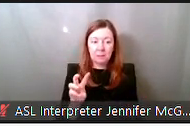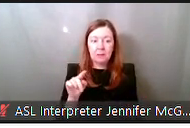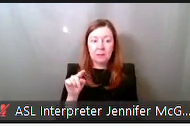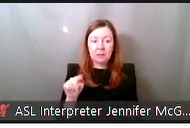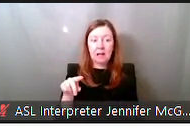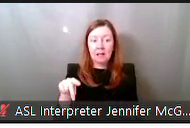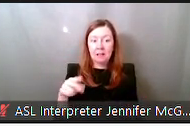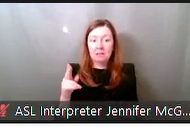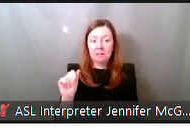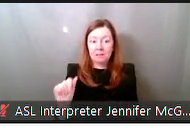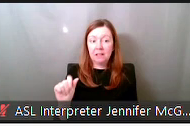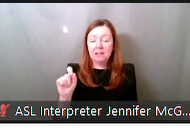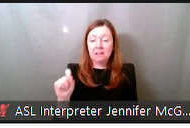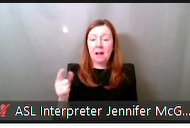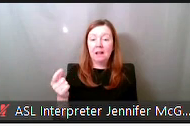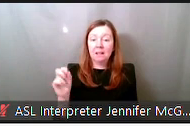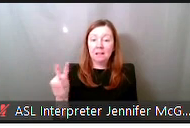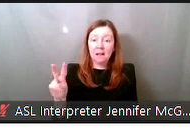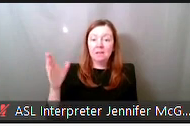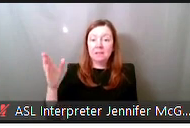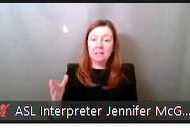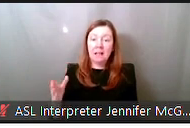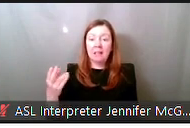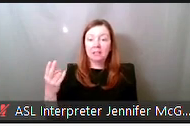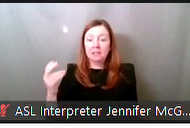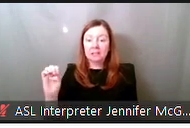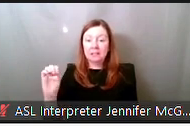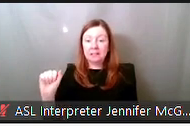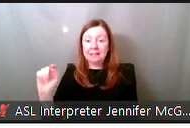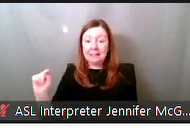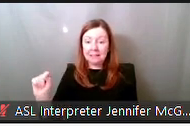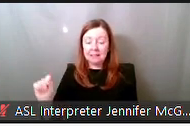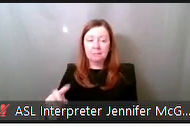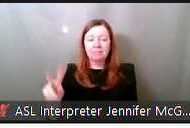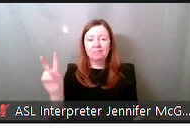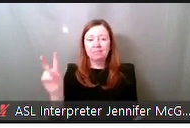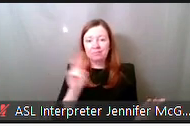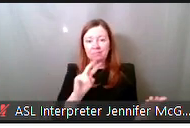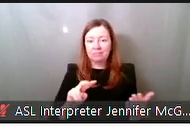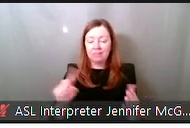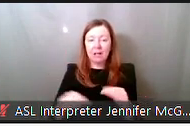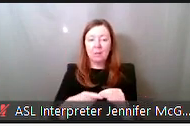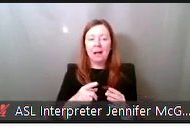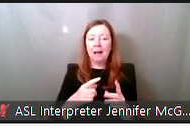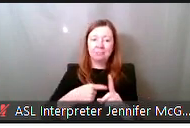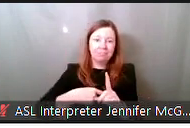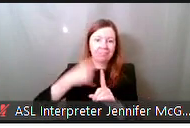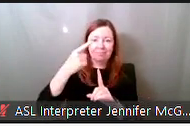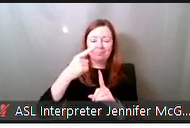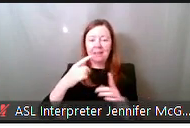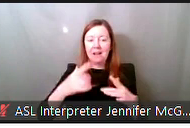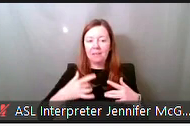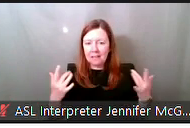费城的持续部门有出了这个极端高温的指南。